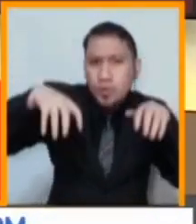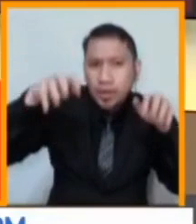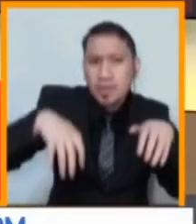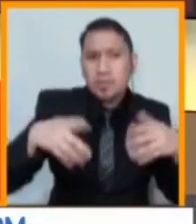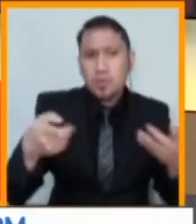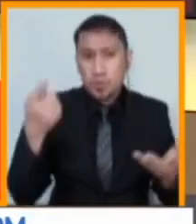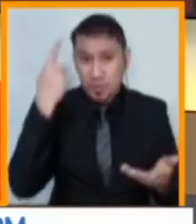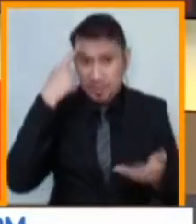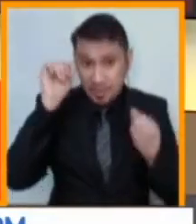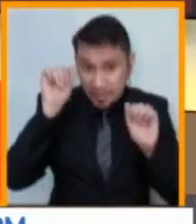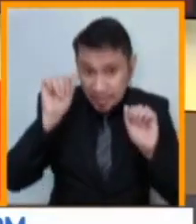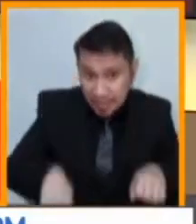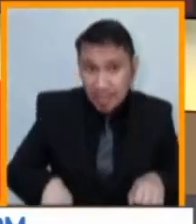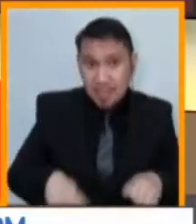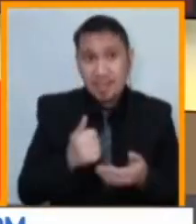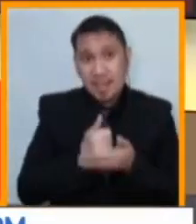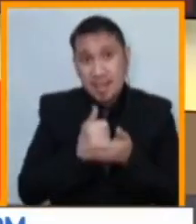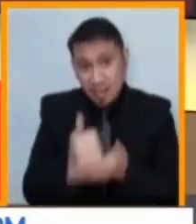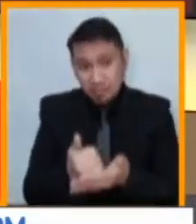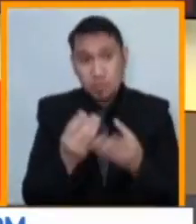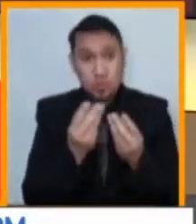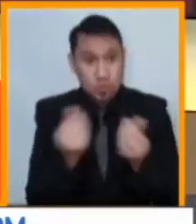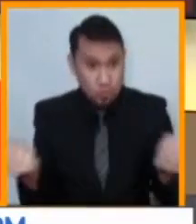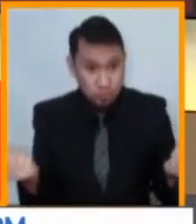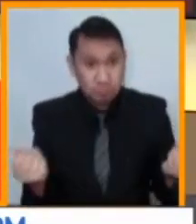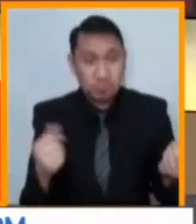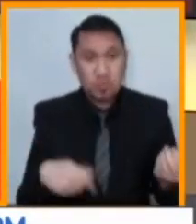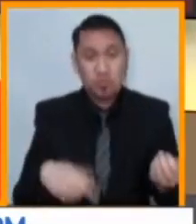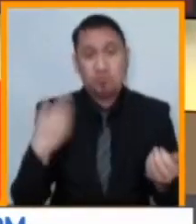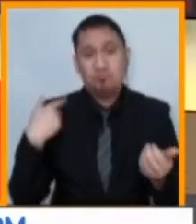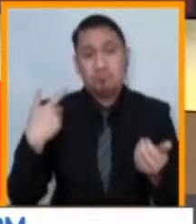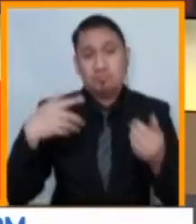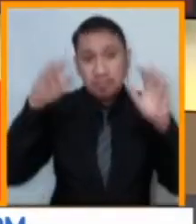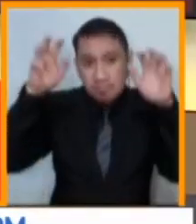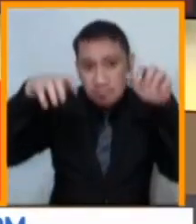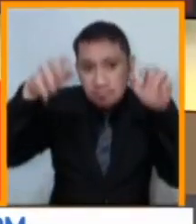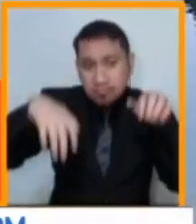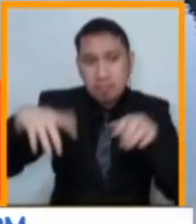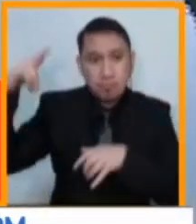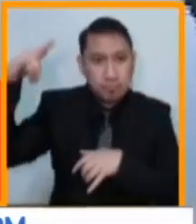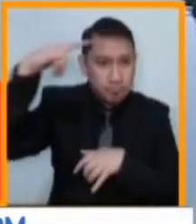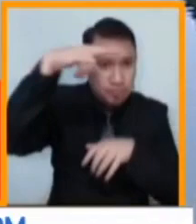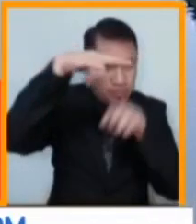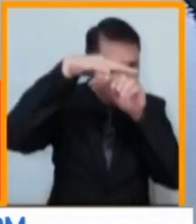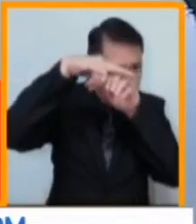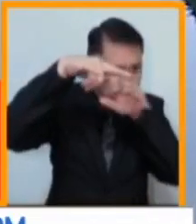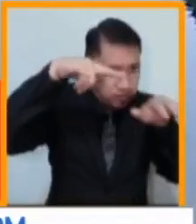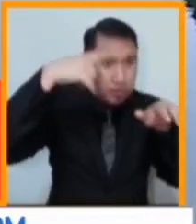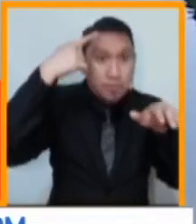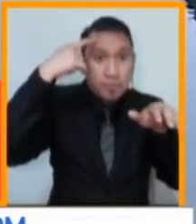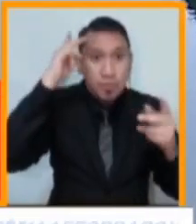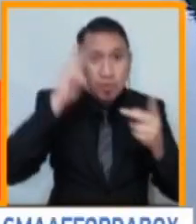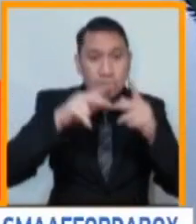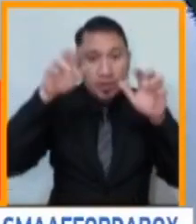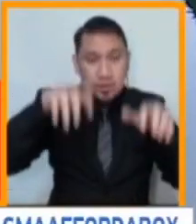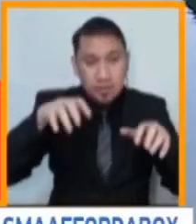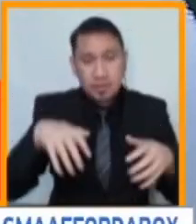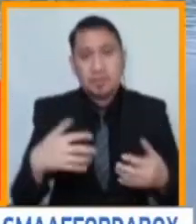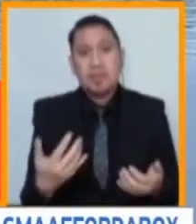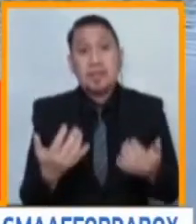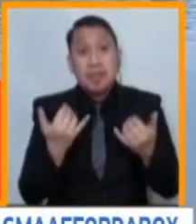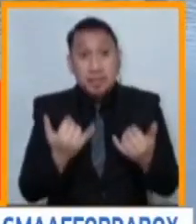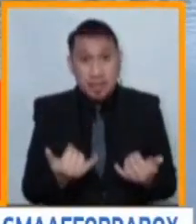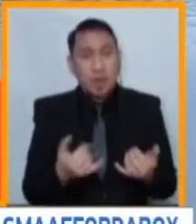sa pagpapataas ng antas ng tubig dyan sa Angat? Tama po yun, no? Ito pong cloud seeding operations ay nakaready na rin po, no?